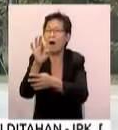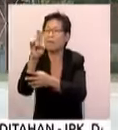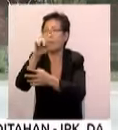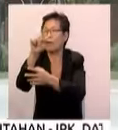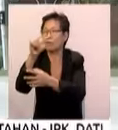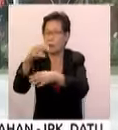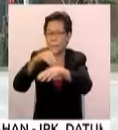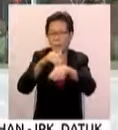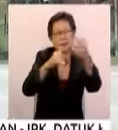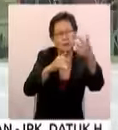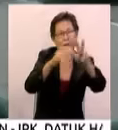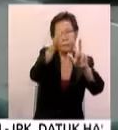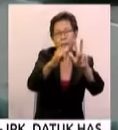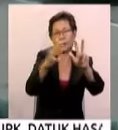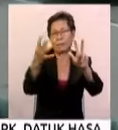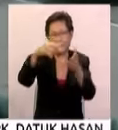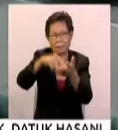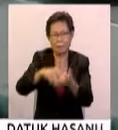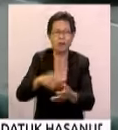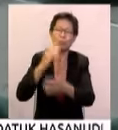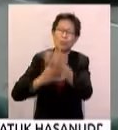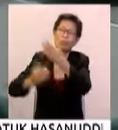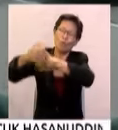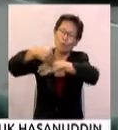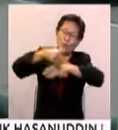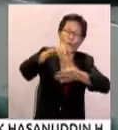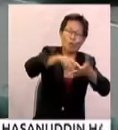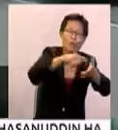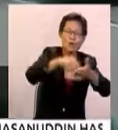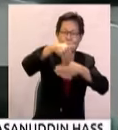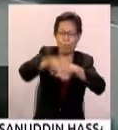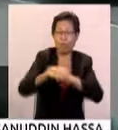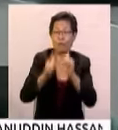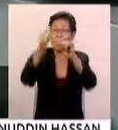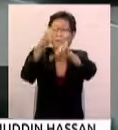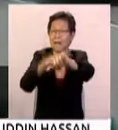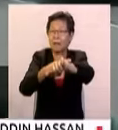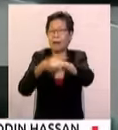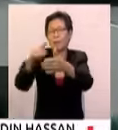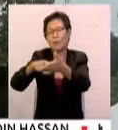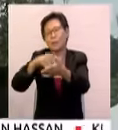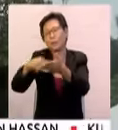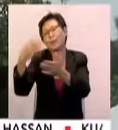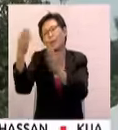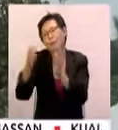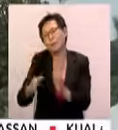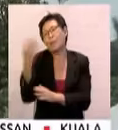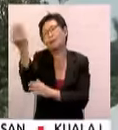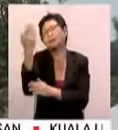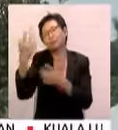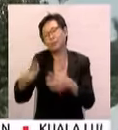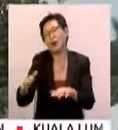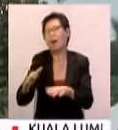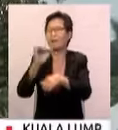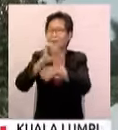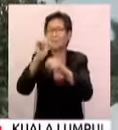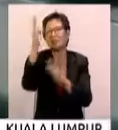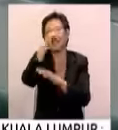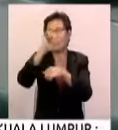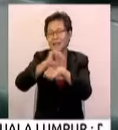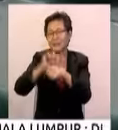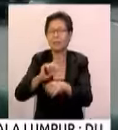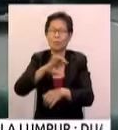13 April ini. Dulu pengundi pos, sekarang ni ini merupakan kali pertama saya akan jadi pengundi biasa setelah bersara di kerajaan.